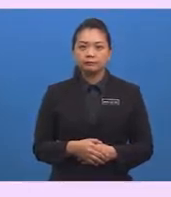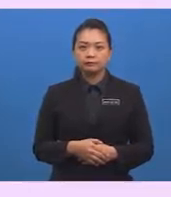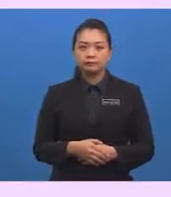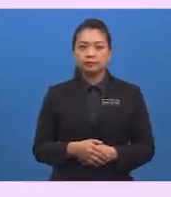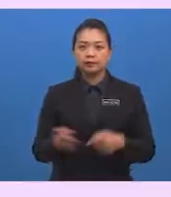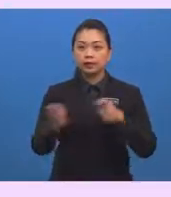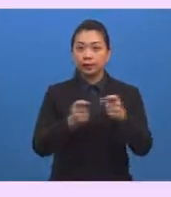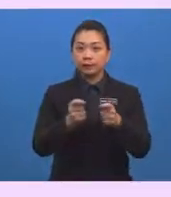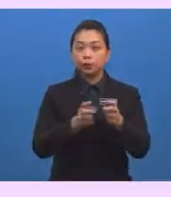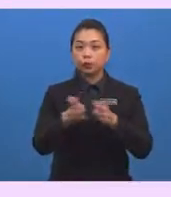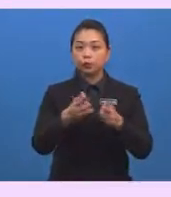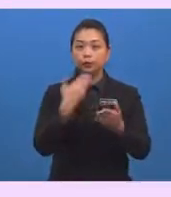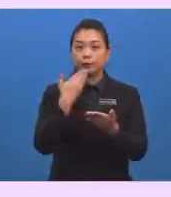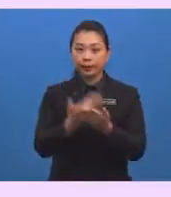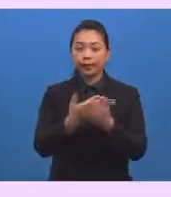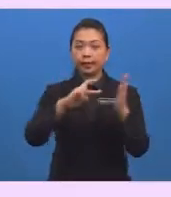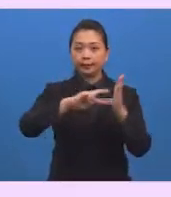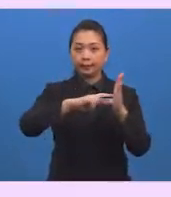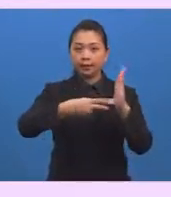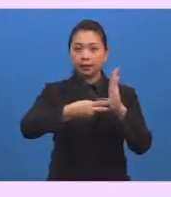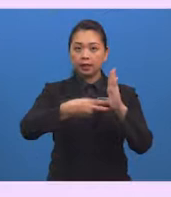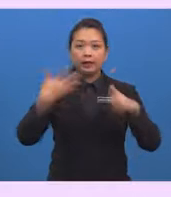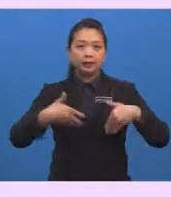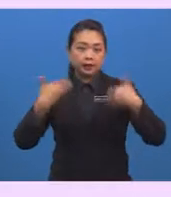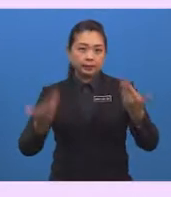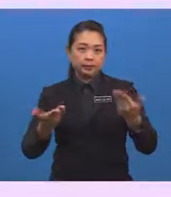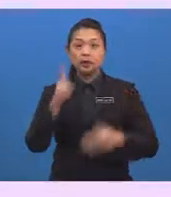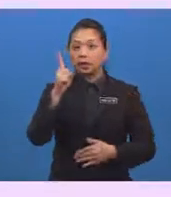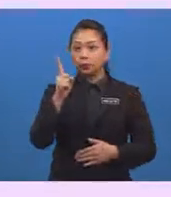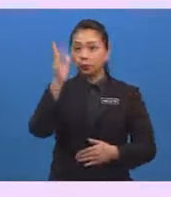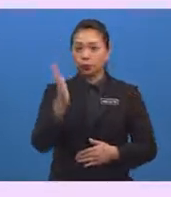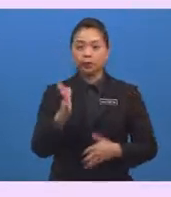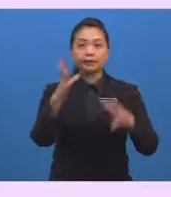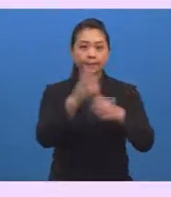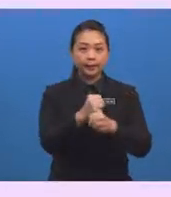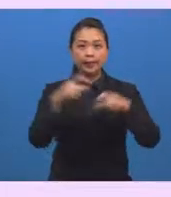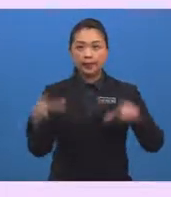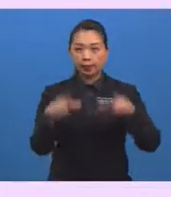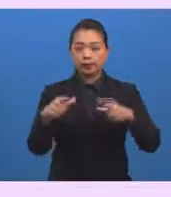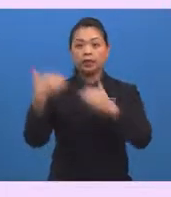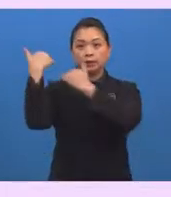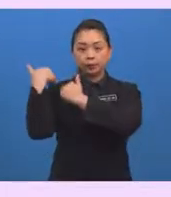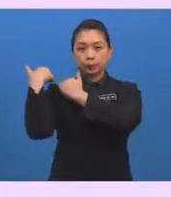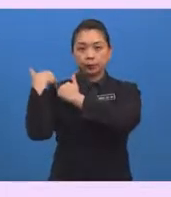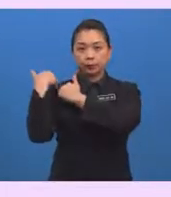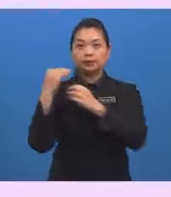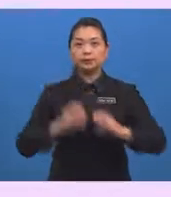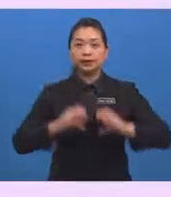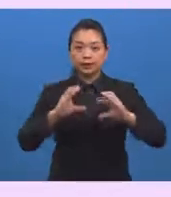Takbir urus baik pula bermakna bagaimana seseorang itu dapat melaksanakan tanggungjawab secara